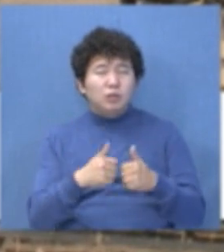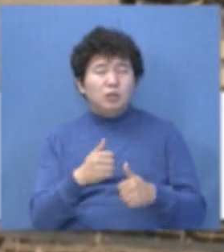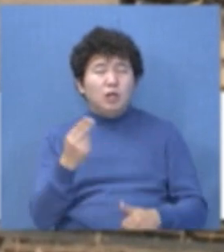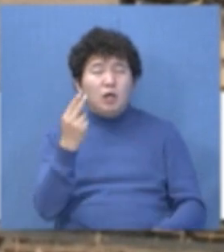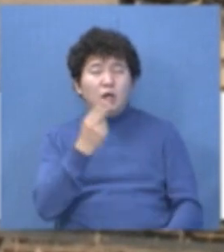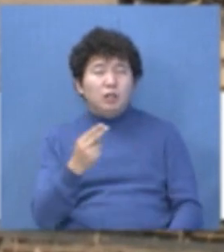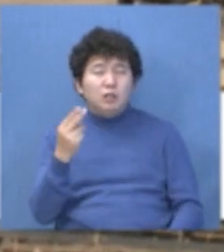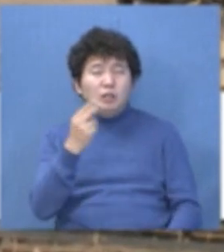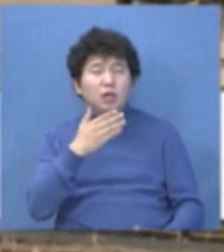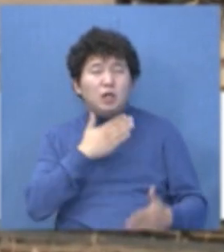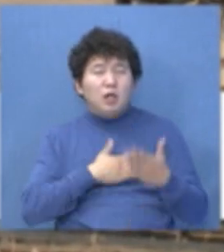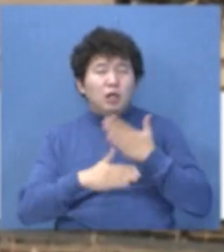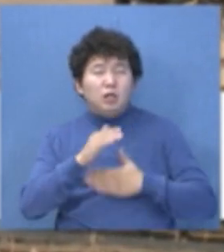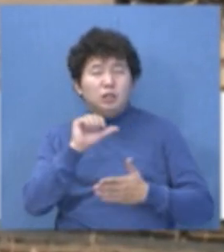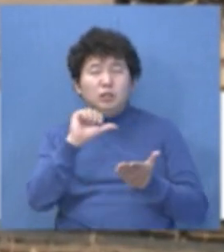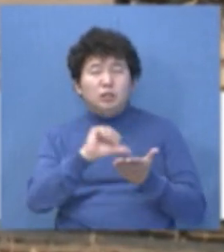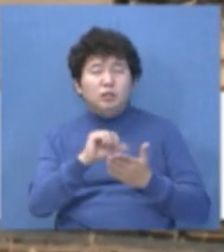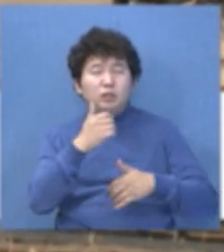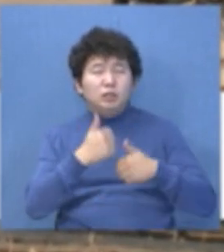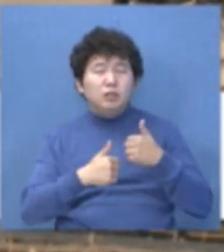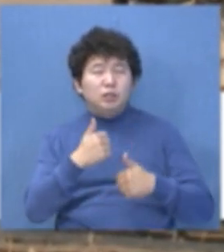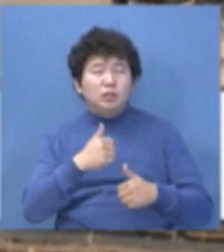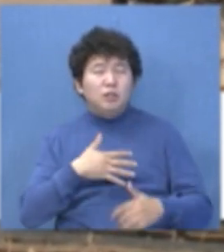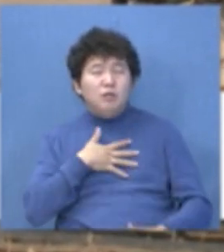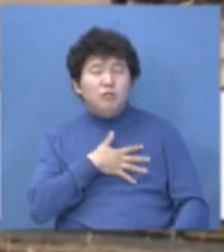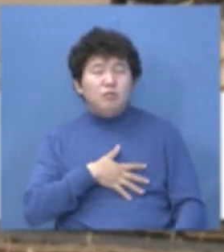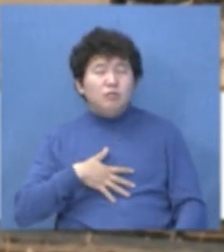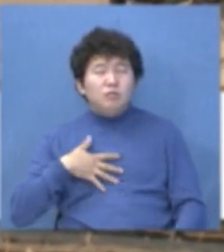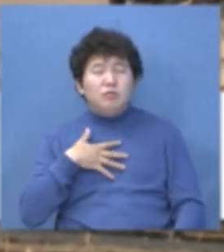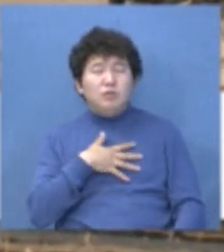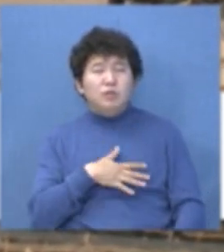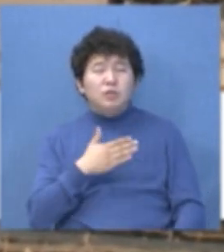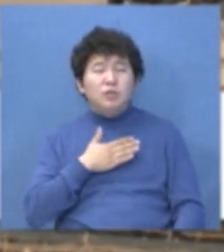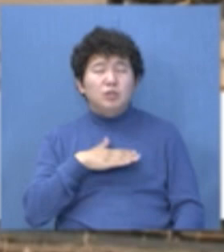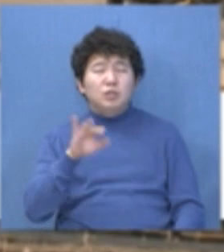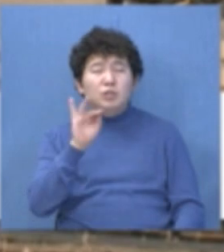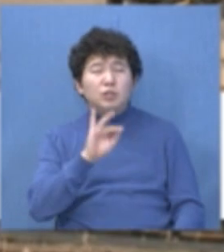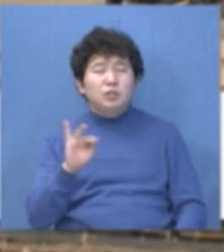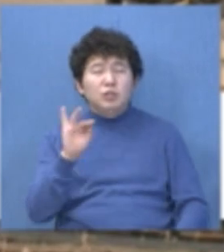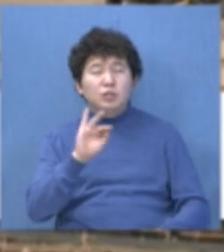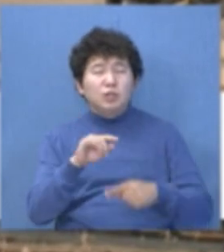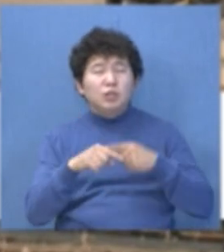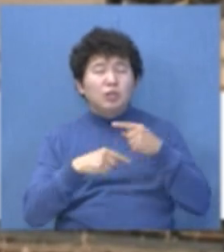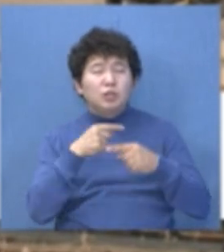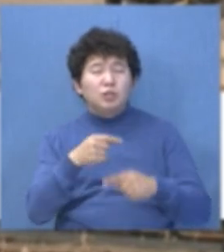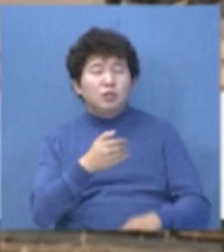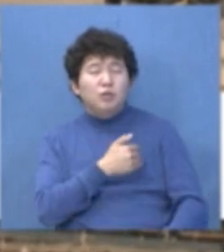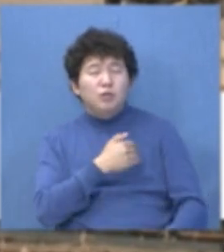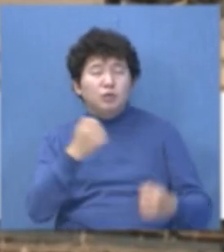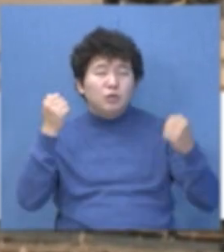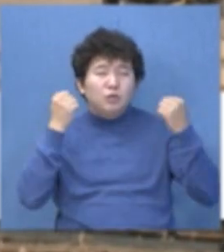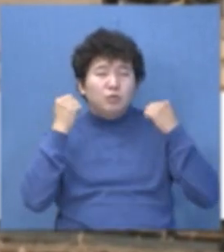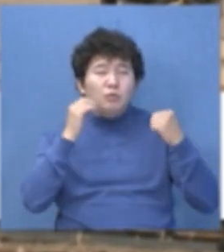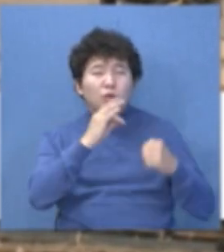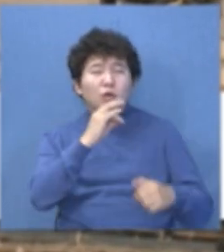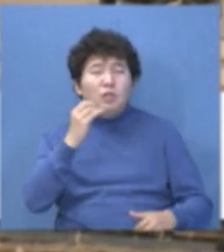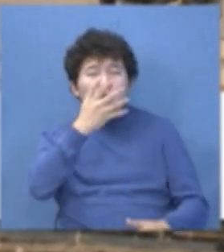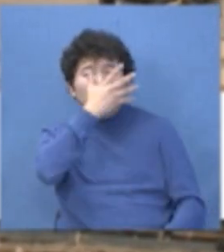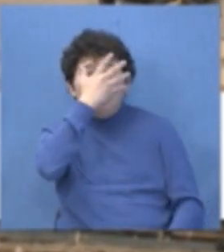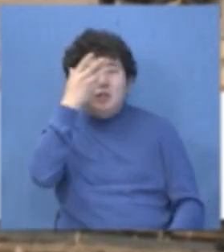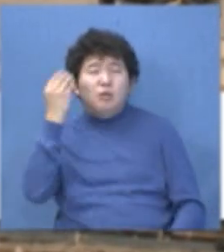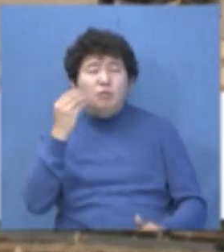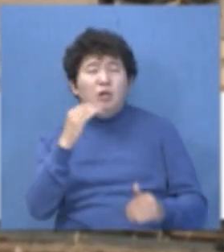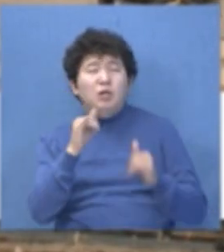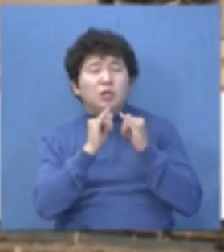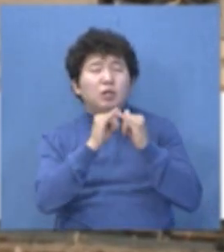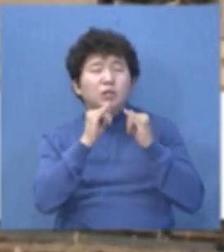области. Очень рад присутствовать на таких соревнованиях. Это важная часть нашего исторического наследия. Хочется, чтобы этот спорт не забывали и развивали